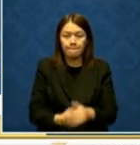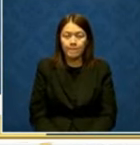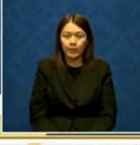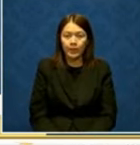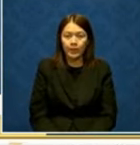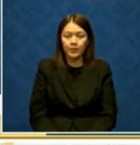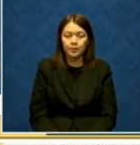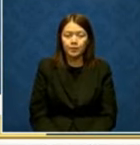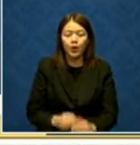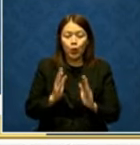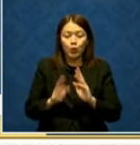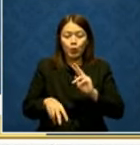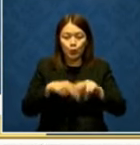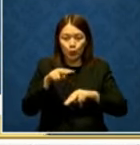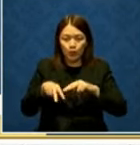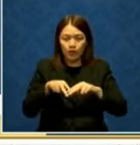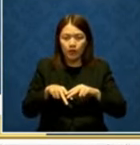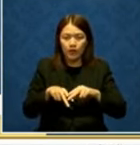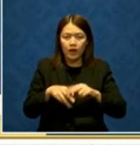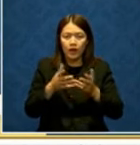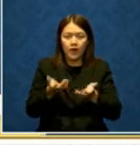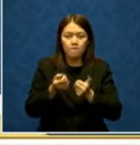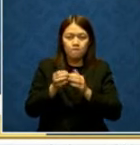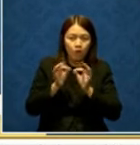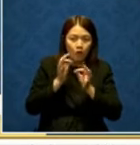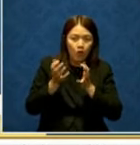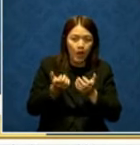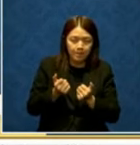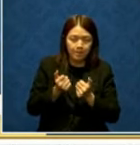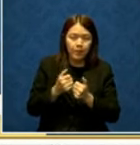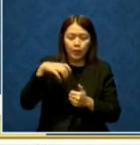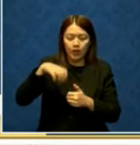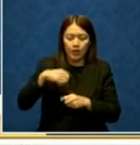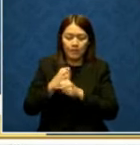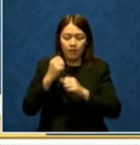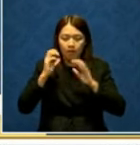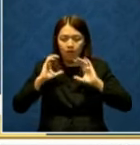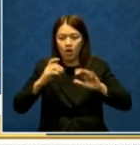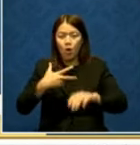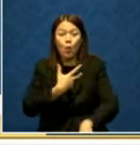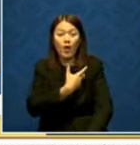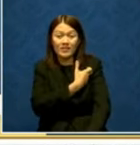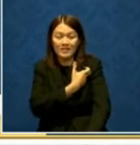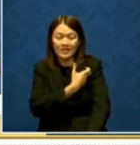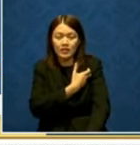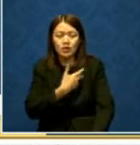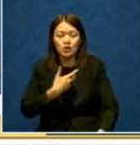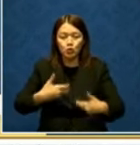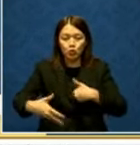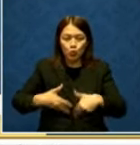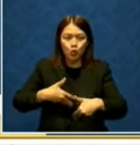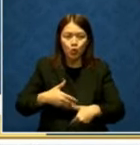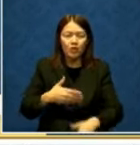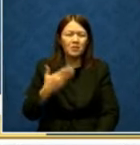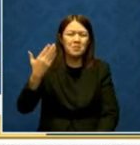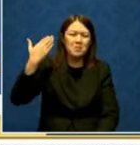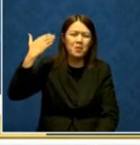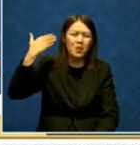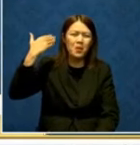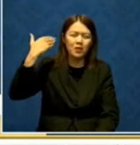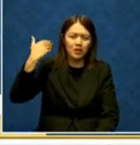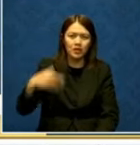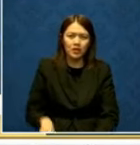การที่ผู้ตรวจการเนี่ยมารับเรื่องนะครับกรณีหน่วยงานรัฐจัดหาวัคซีนนะครับที่ประชาชนร้องเรียนนะครับที่ผ่านมา